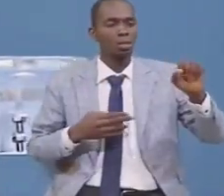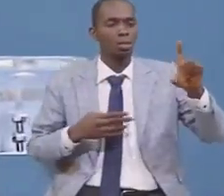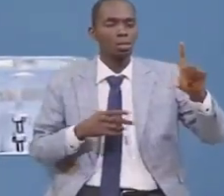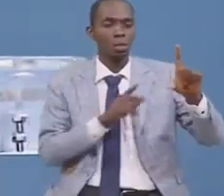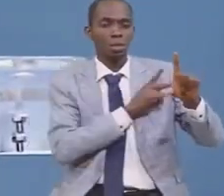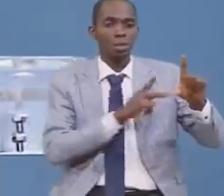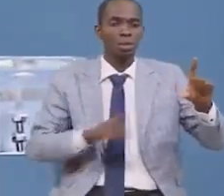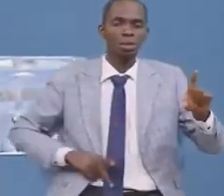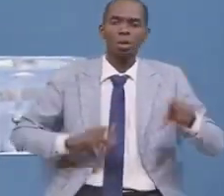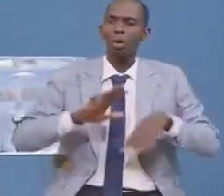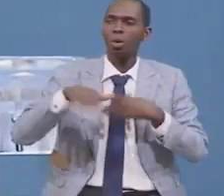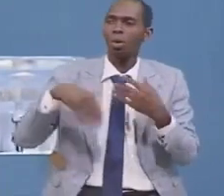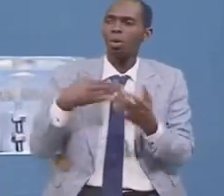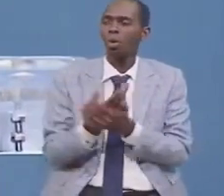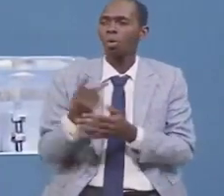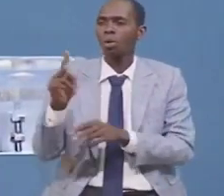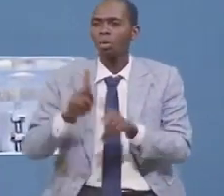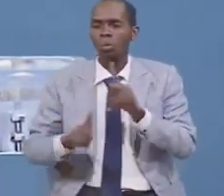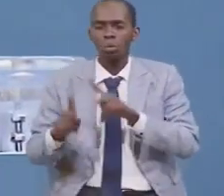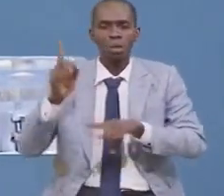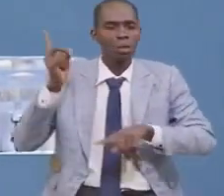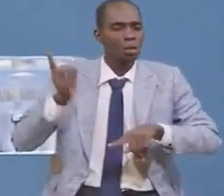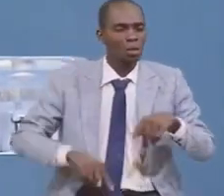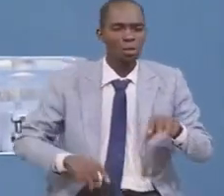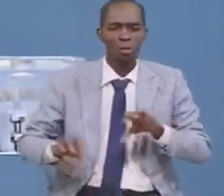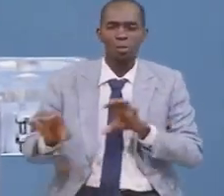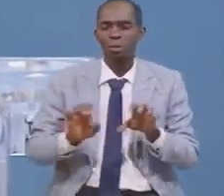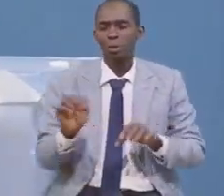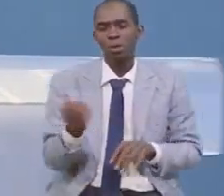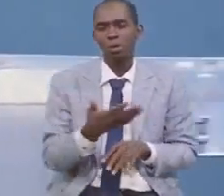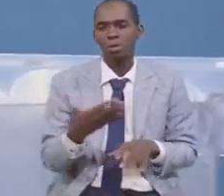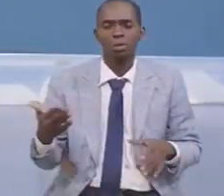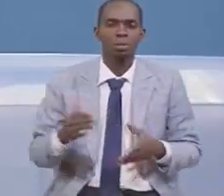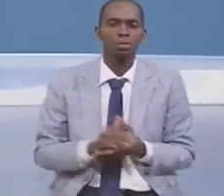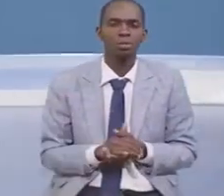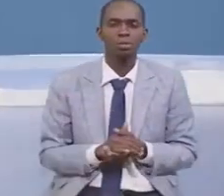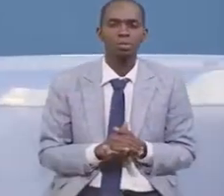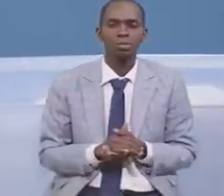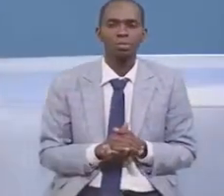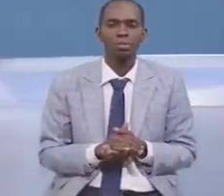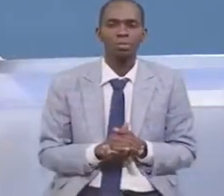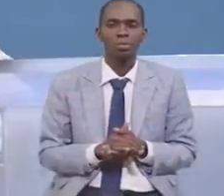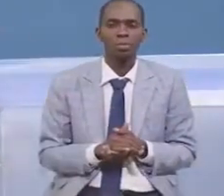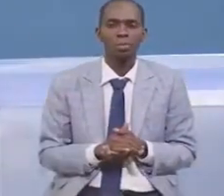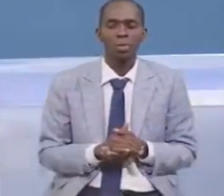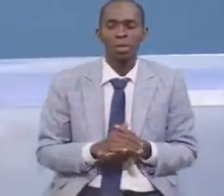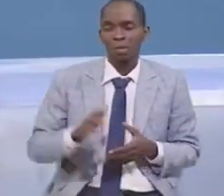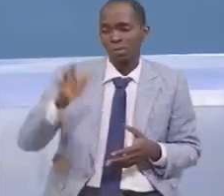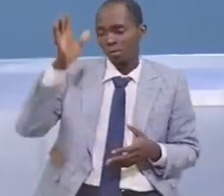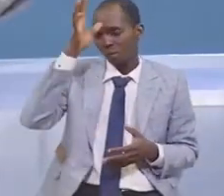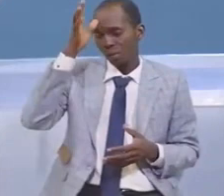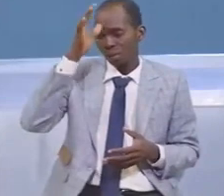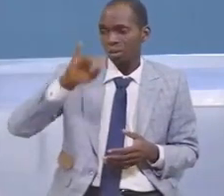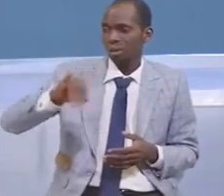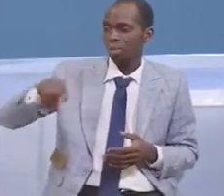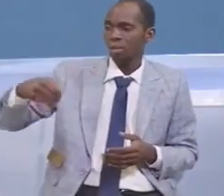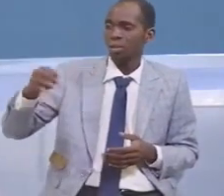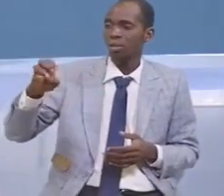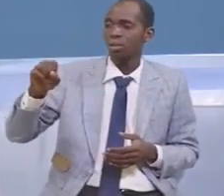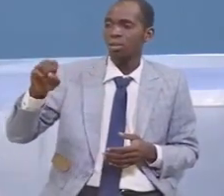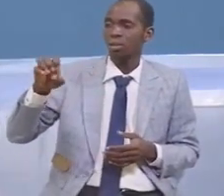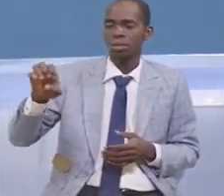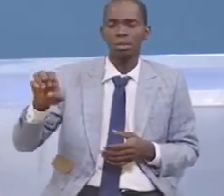do anything. సౌలు గాని ప్రజలు గాని ఏమీ చేయలేని స్థితిలో ఉన్నారు. Father Jesus said, go see your brethren